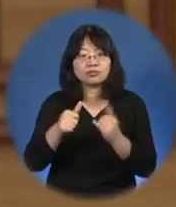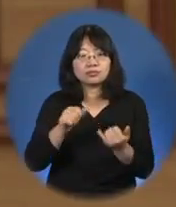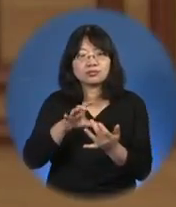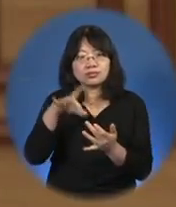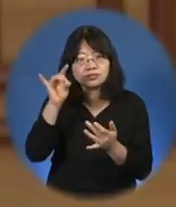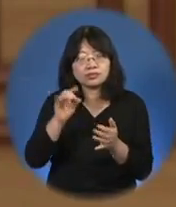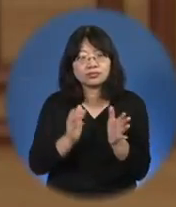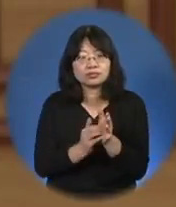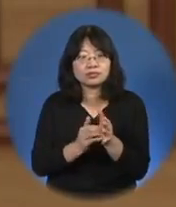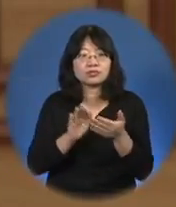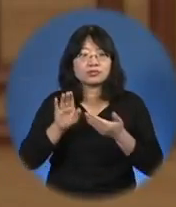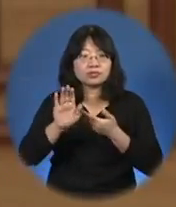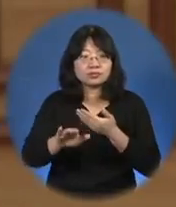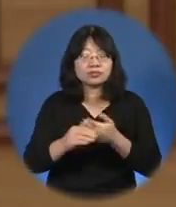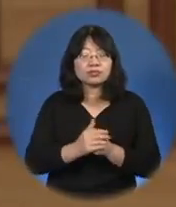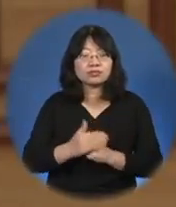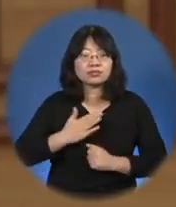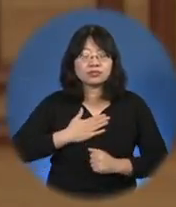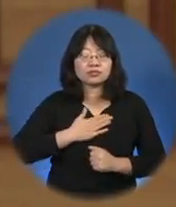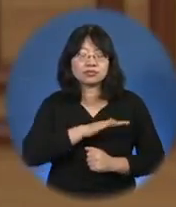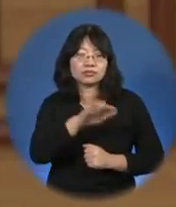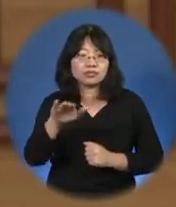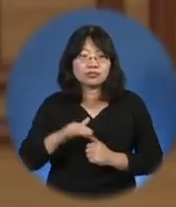500명을 선정한 이후에 저희